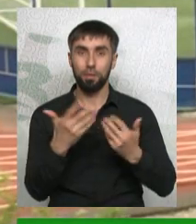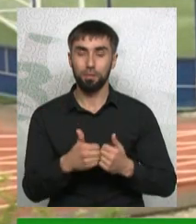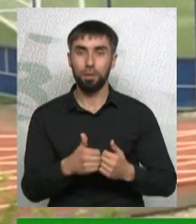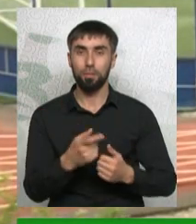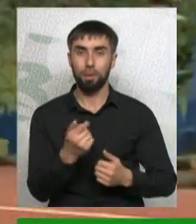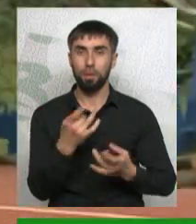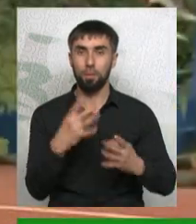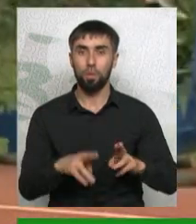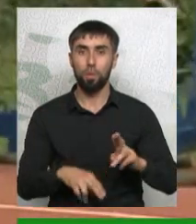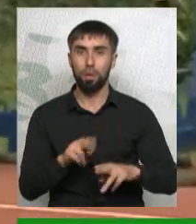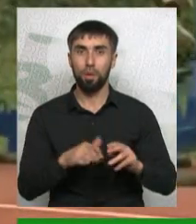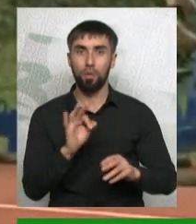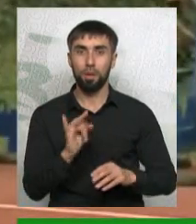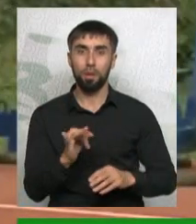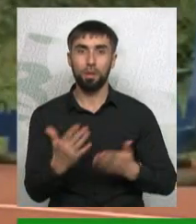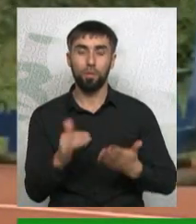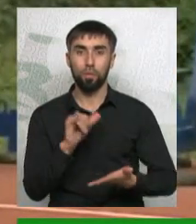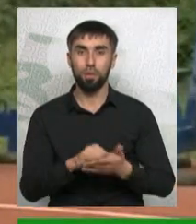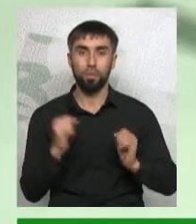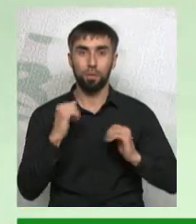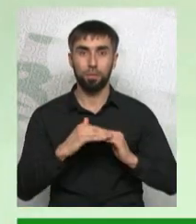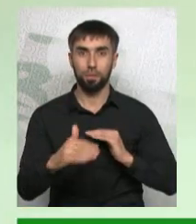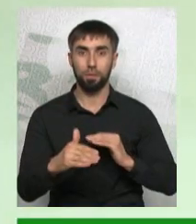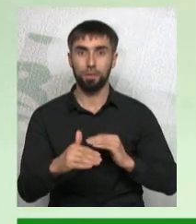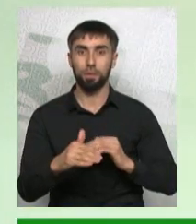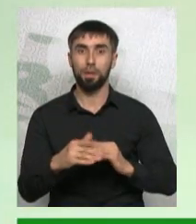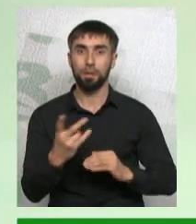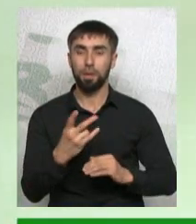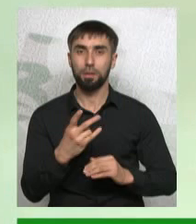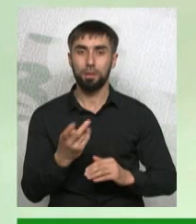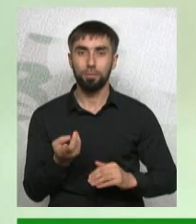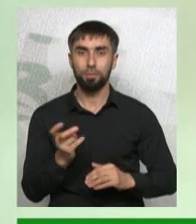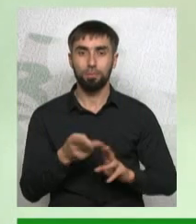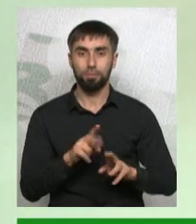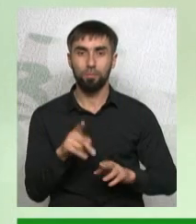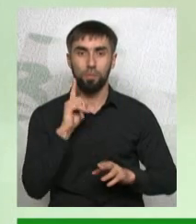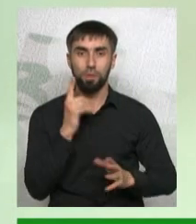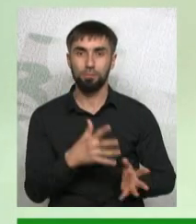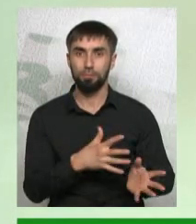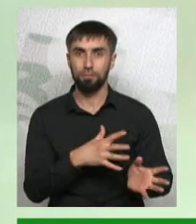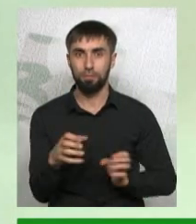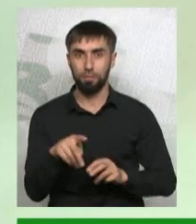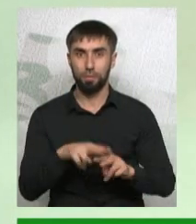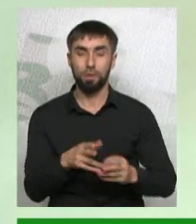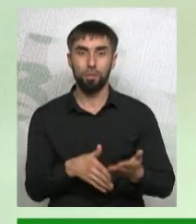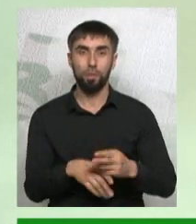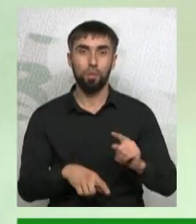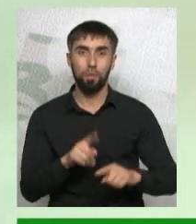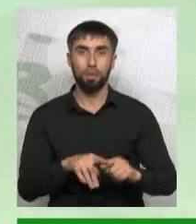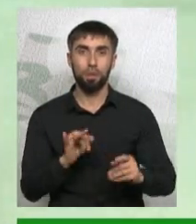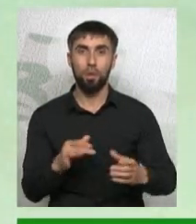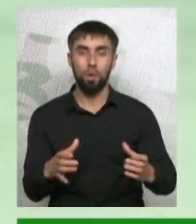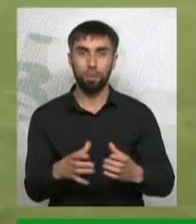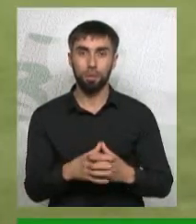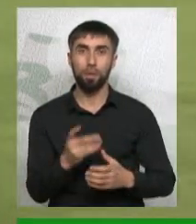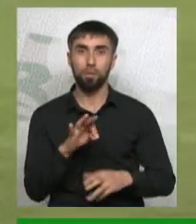мало просто построить ФОК или установить спортивную площадку. Надо притянуть туда молодежь. В этом помогут родители и